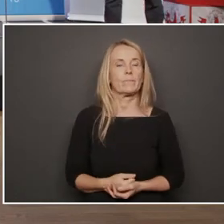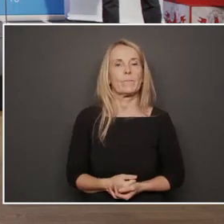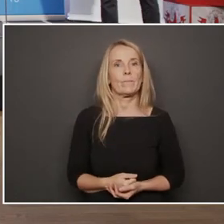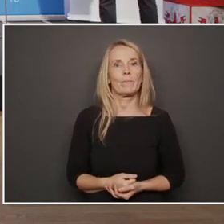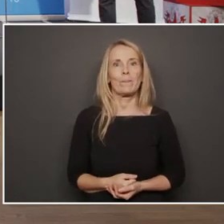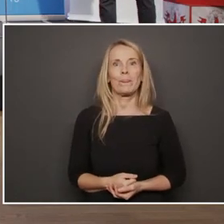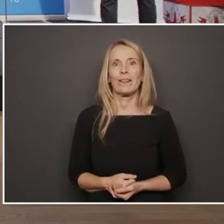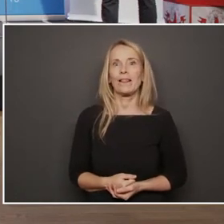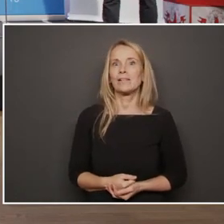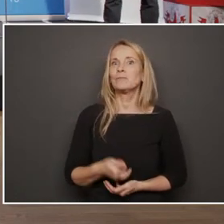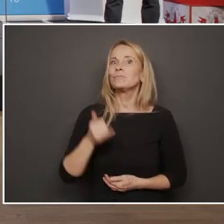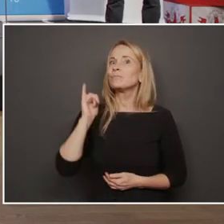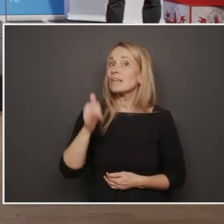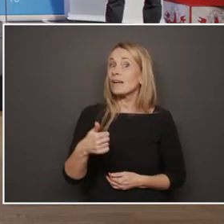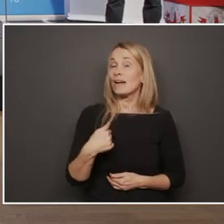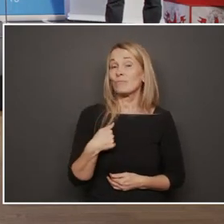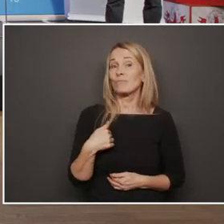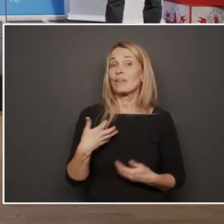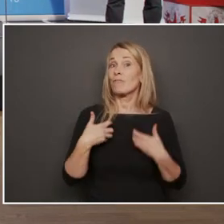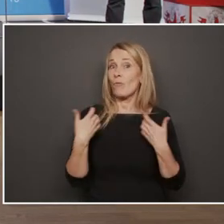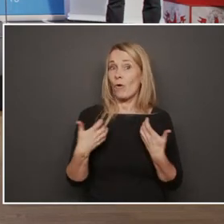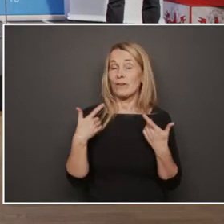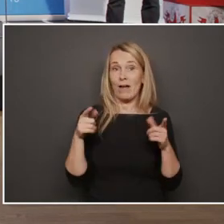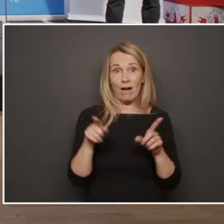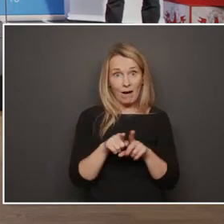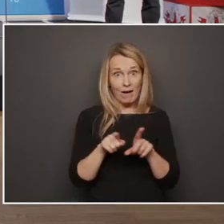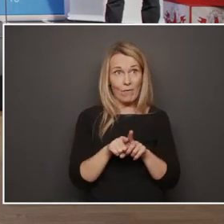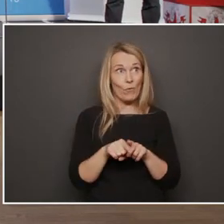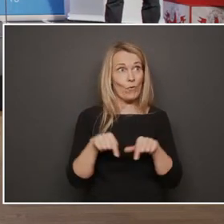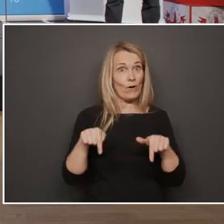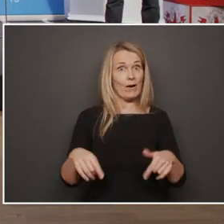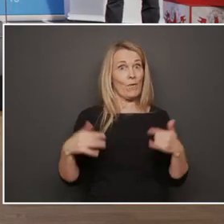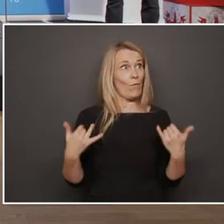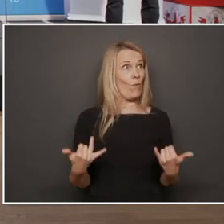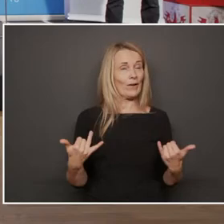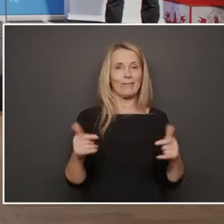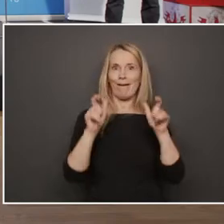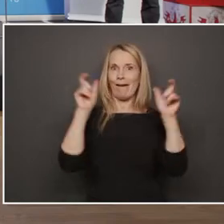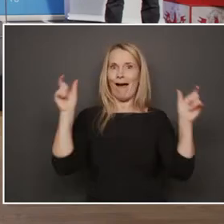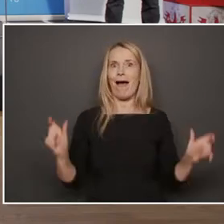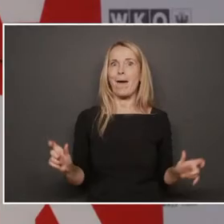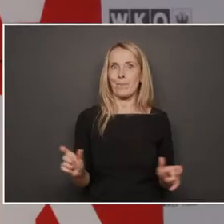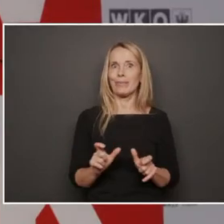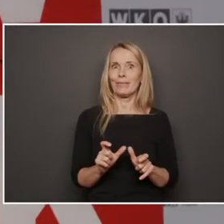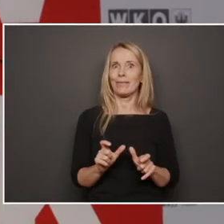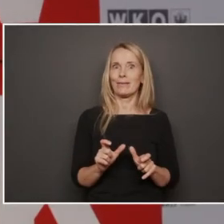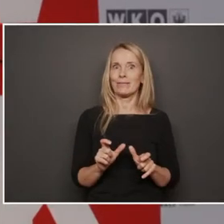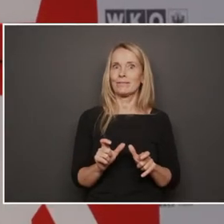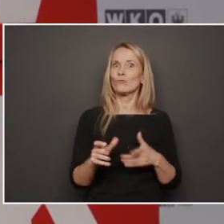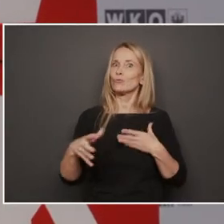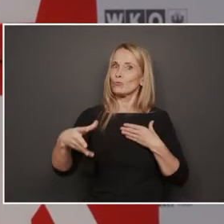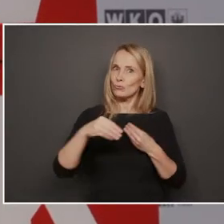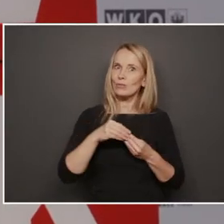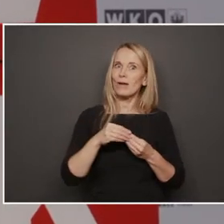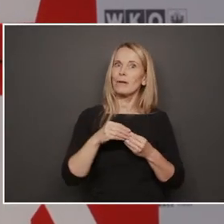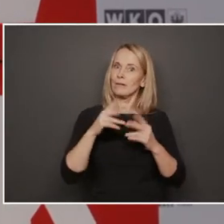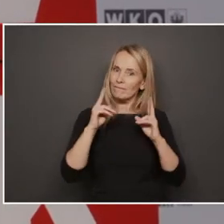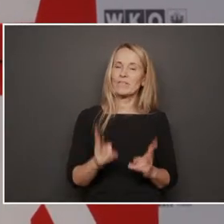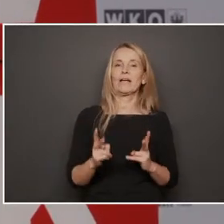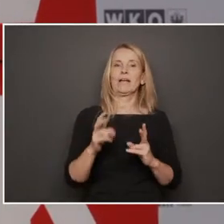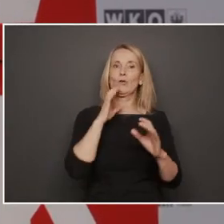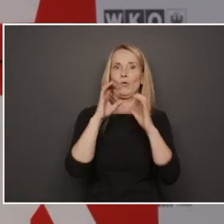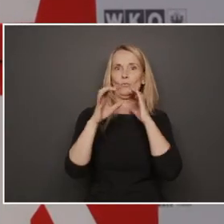Ja, also ich freue mich auch, dass wir hier in dem Rahmen heute miteinander wirklich kommunizieren